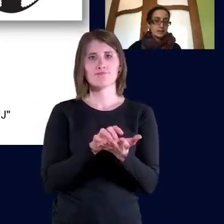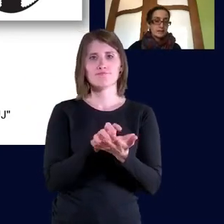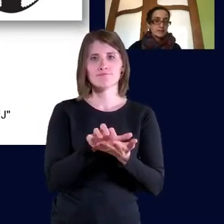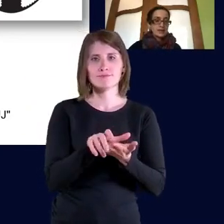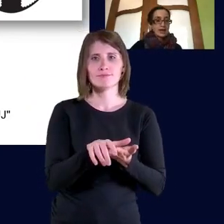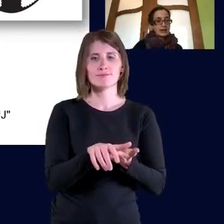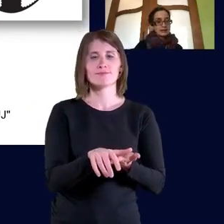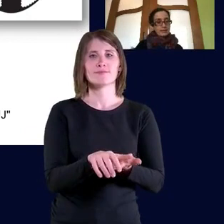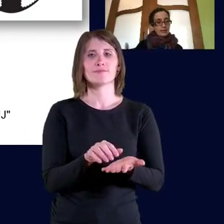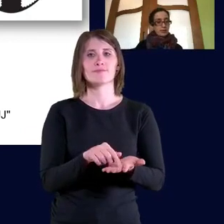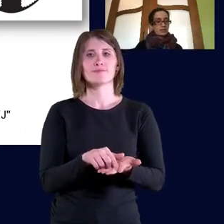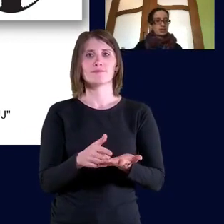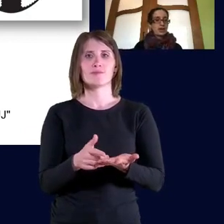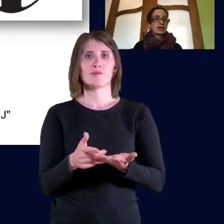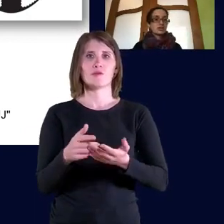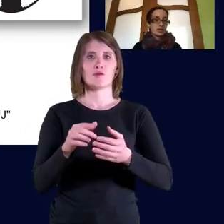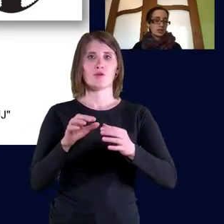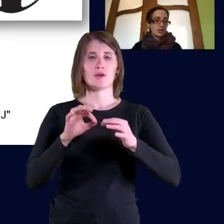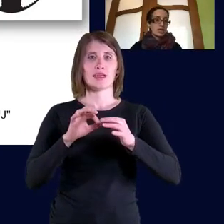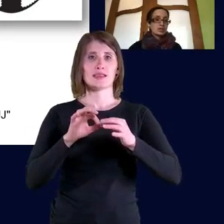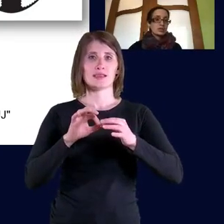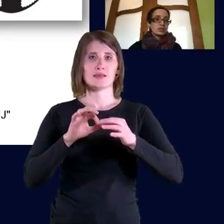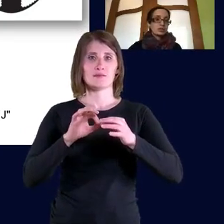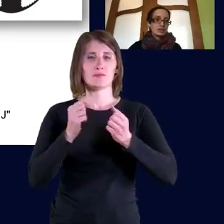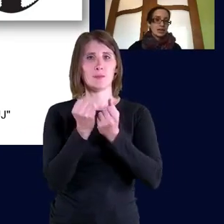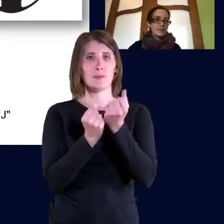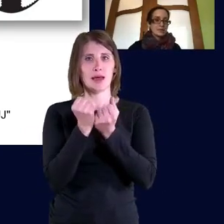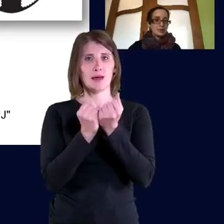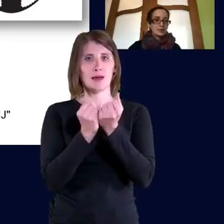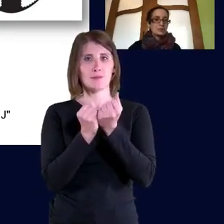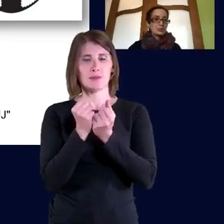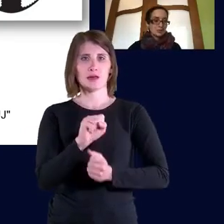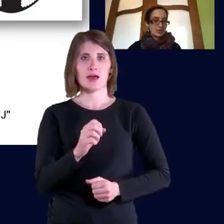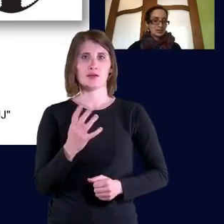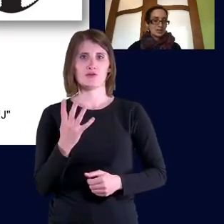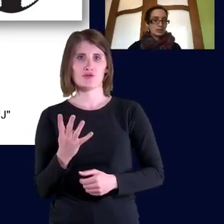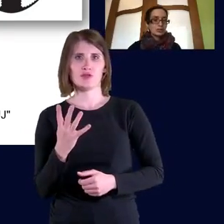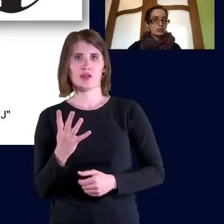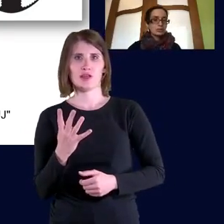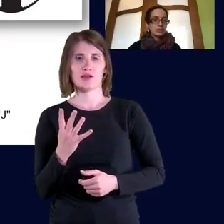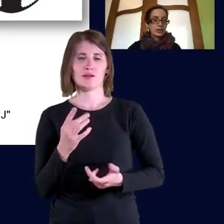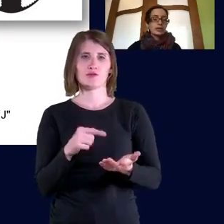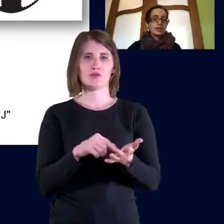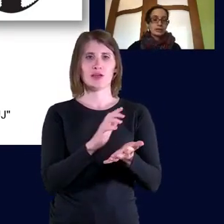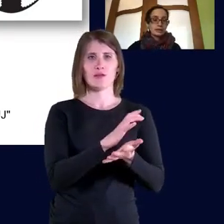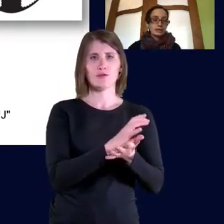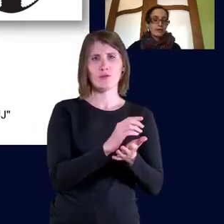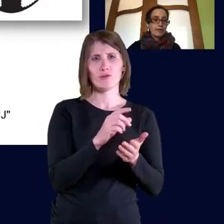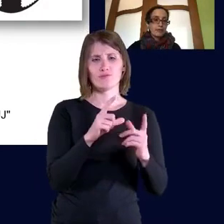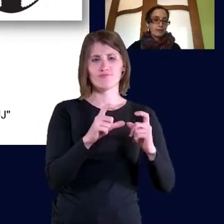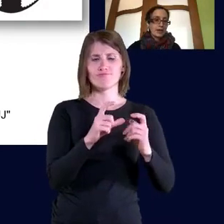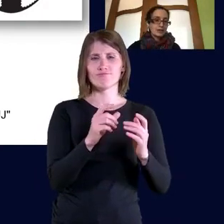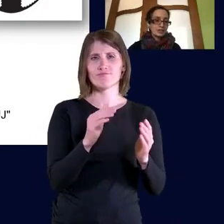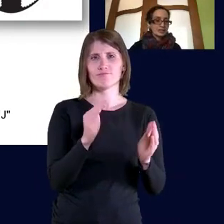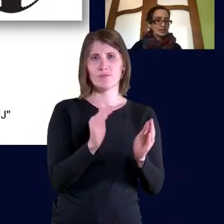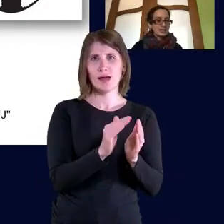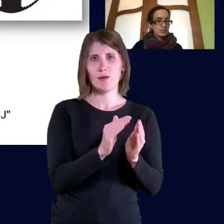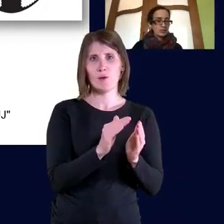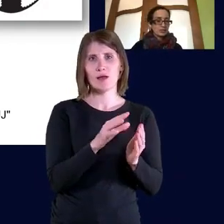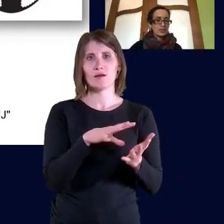jest na kartce w formacie A4 czyli taka niedobra Biedronka z artykułu Tutaj